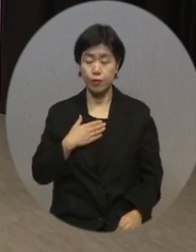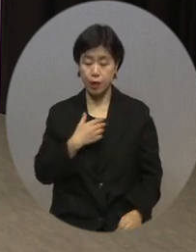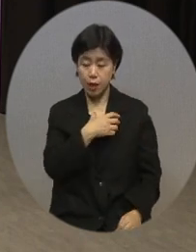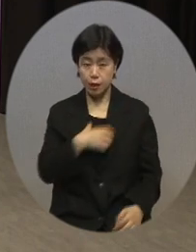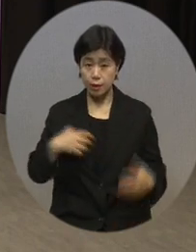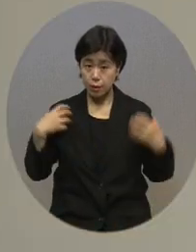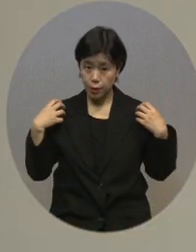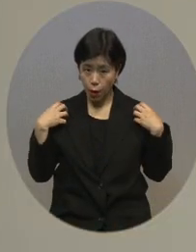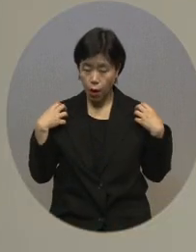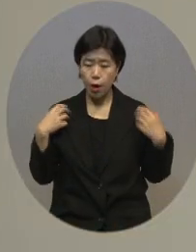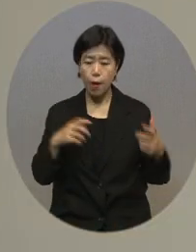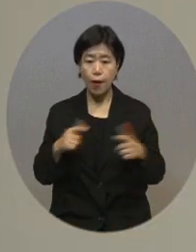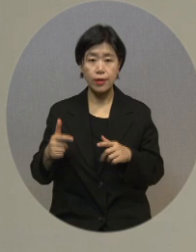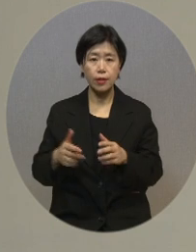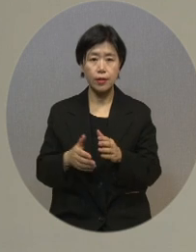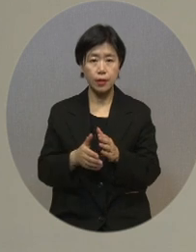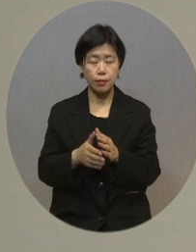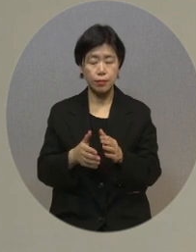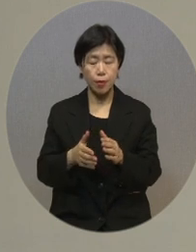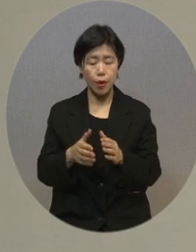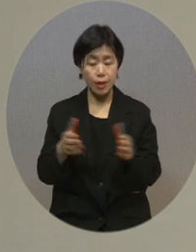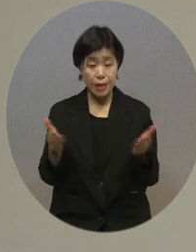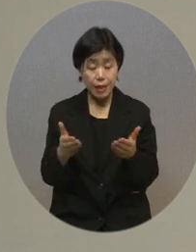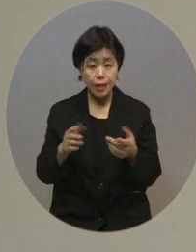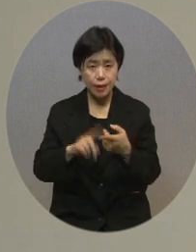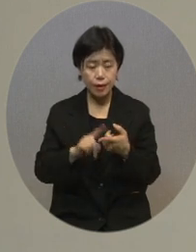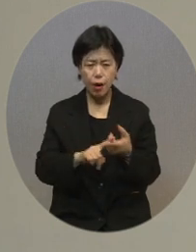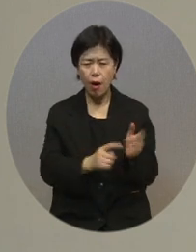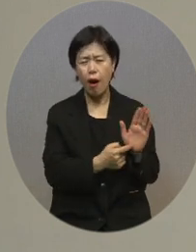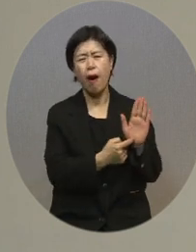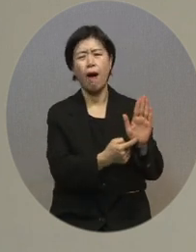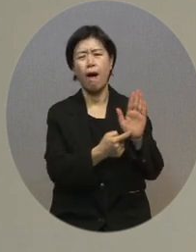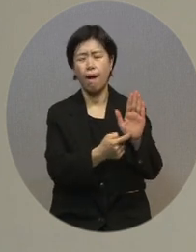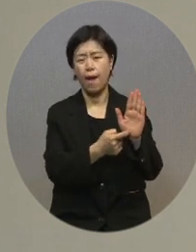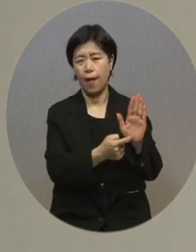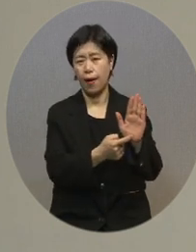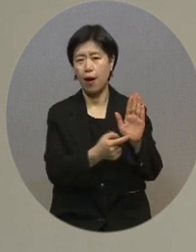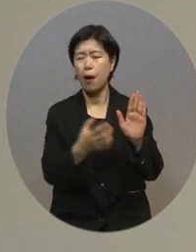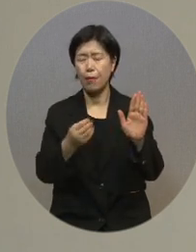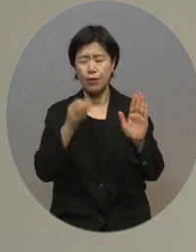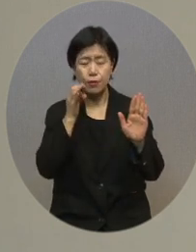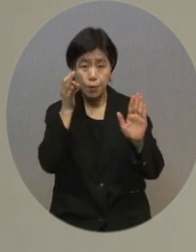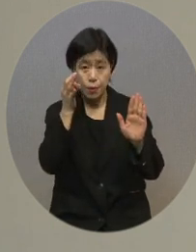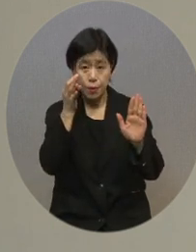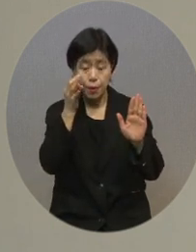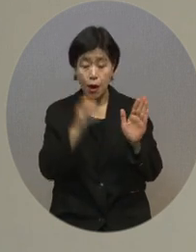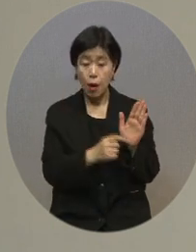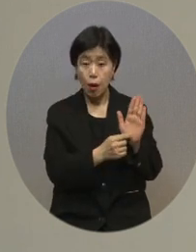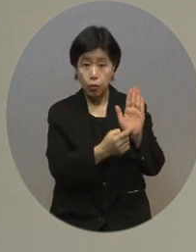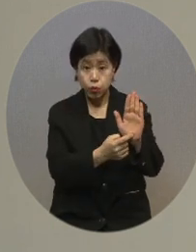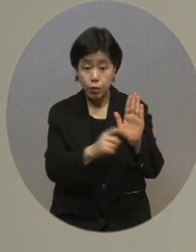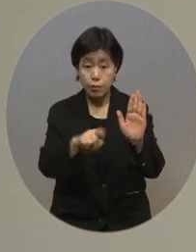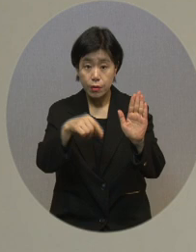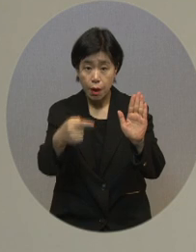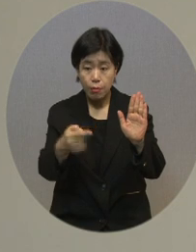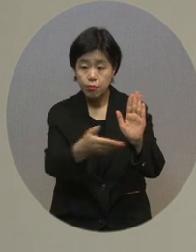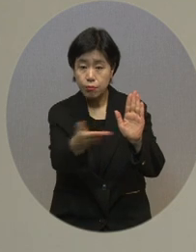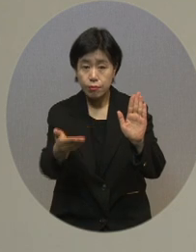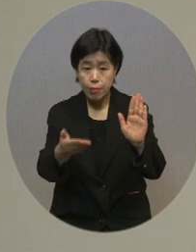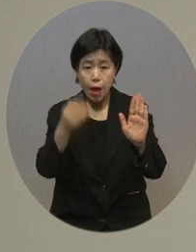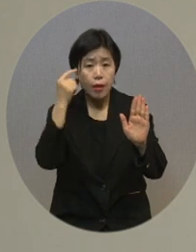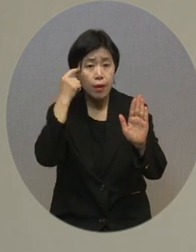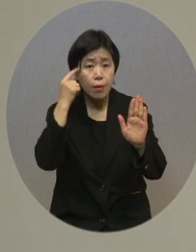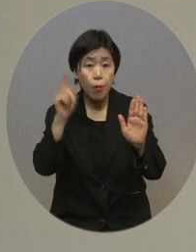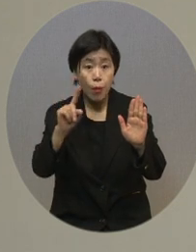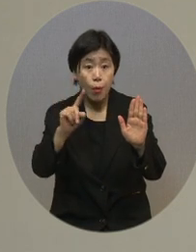가지려고 합니다. 그래야 주민들도 우리와 대화할 때 자기 의견을 또 얘기할 수 있기 때문에 저희가